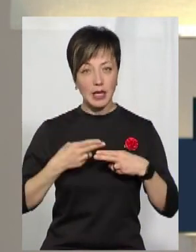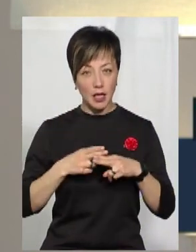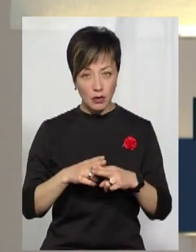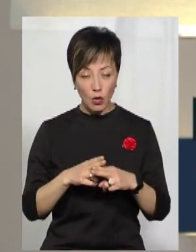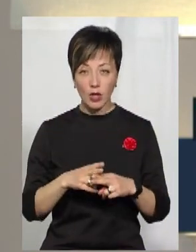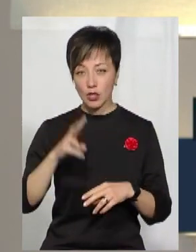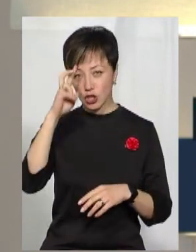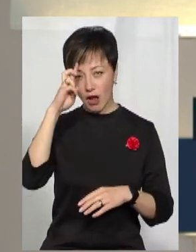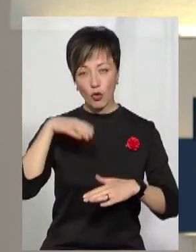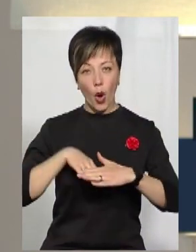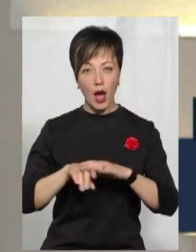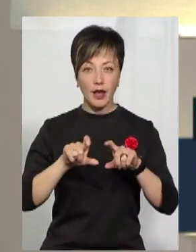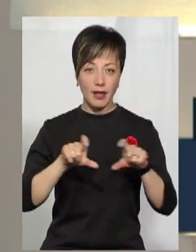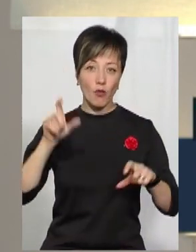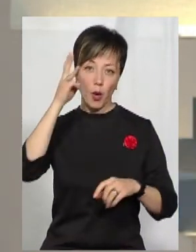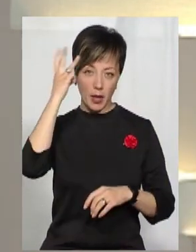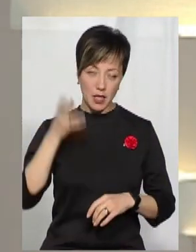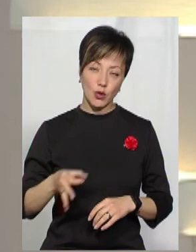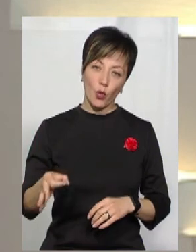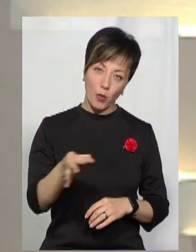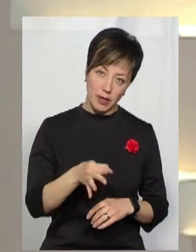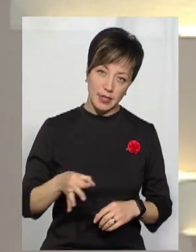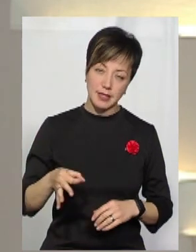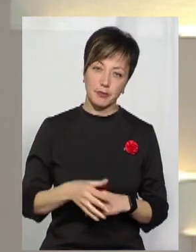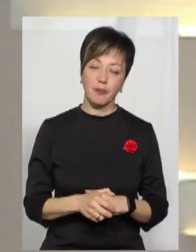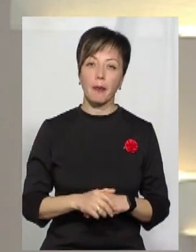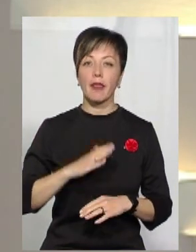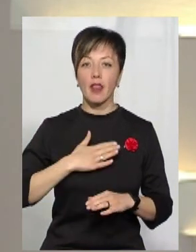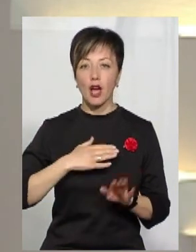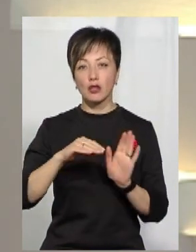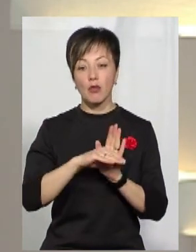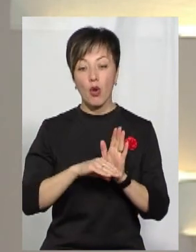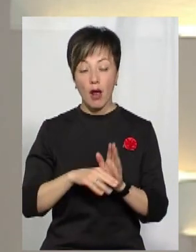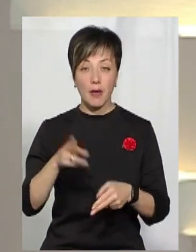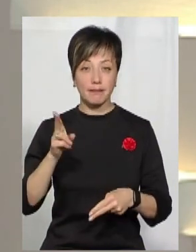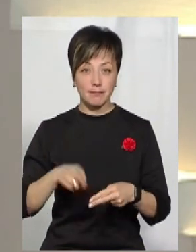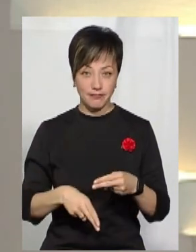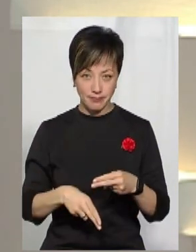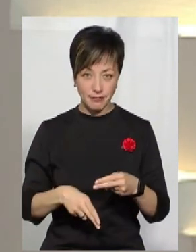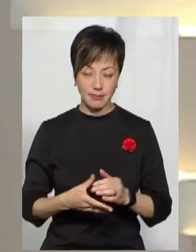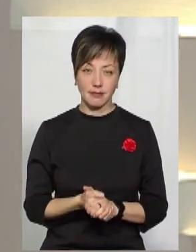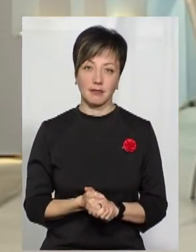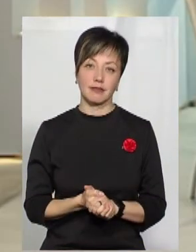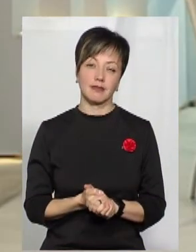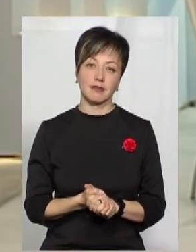технологій Державного архіву Хмельницької області. Наша програма добігає кінця.